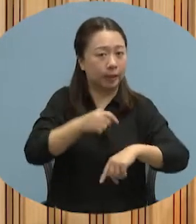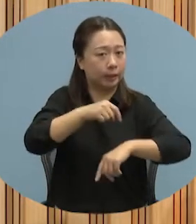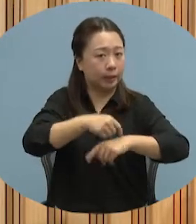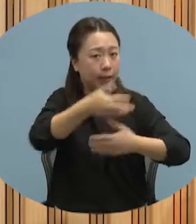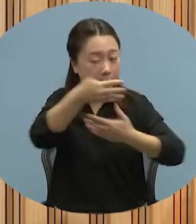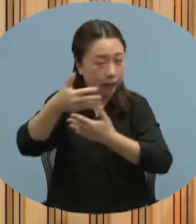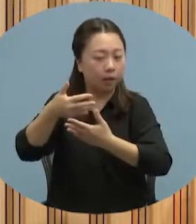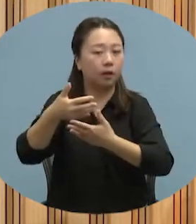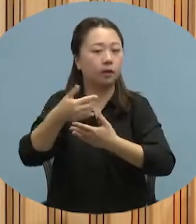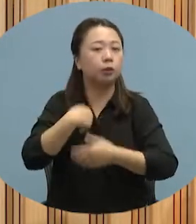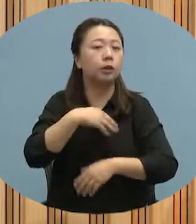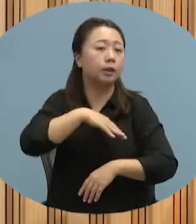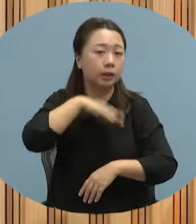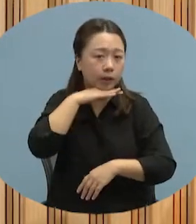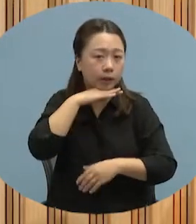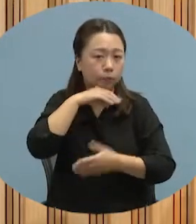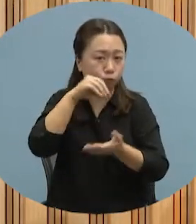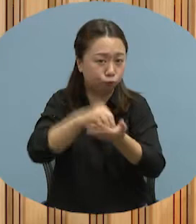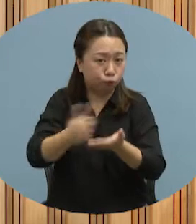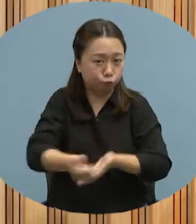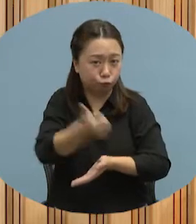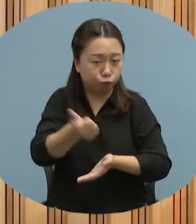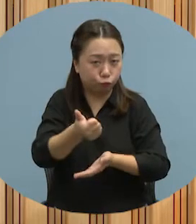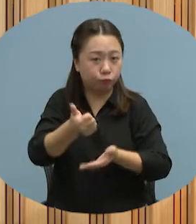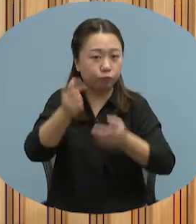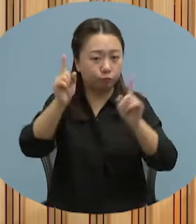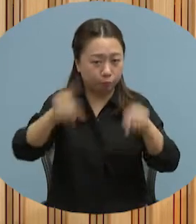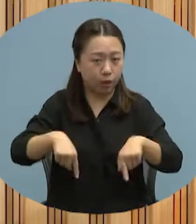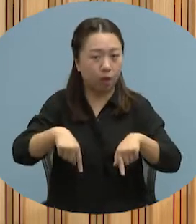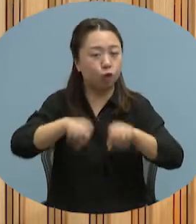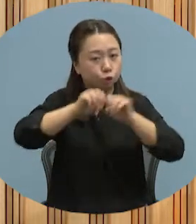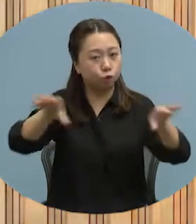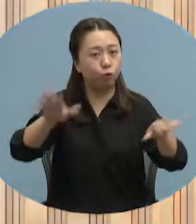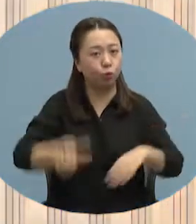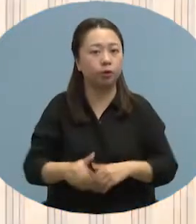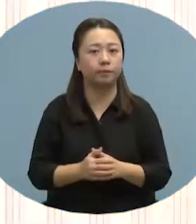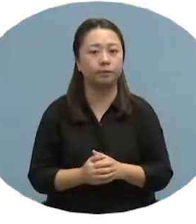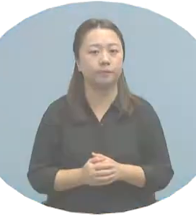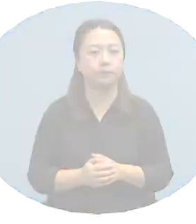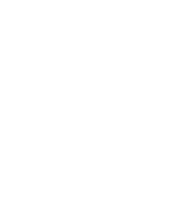我哋係要等到有呢個決定嘅時候咧，先可以向大家公布。